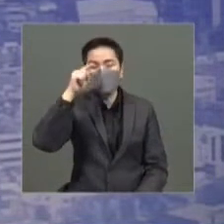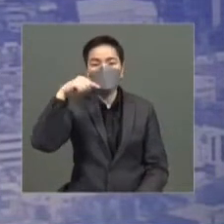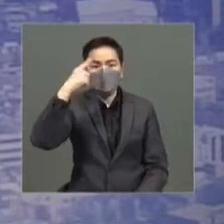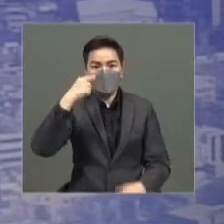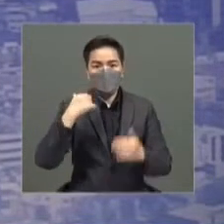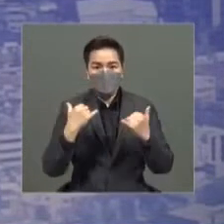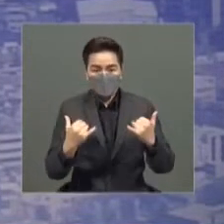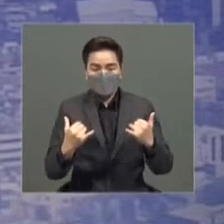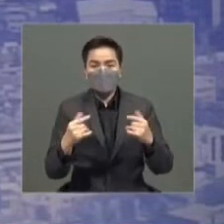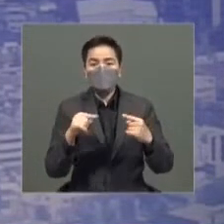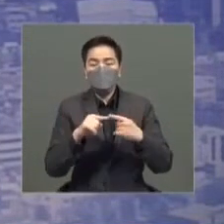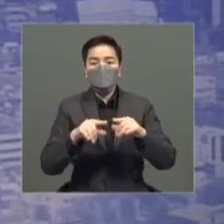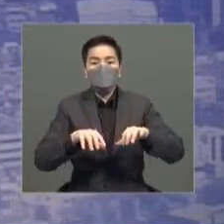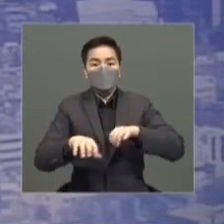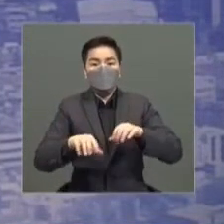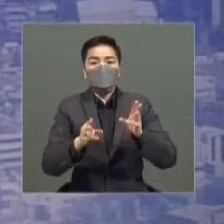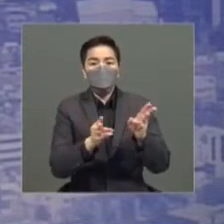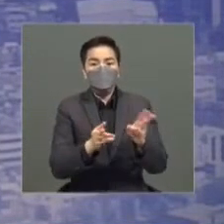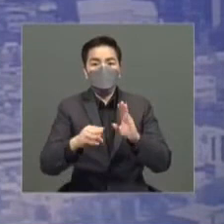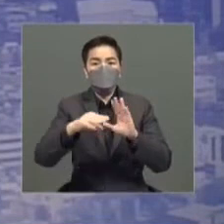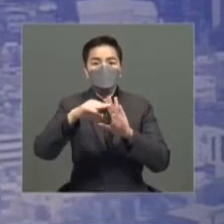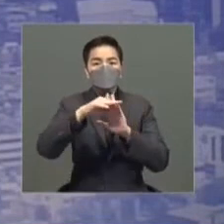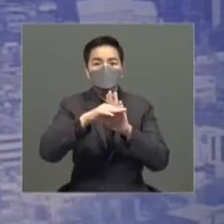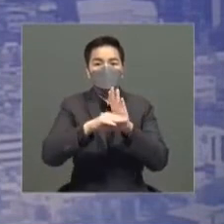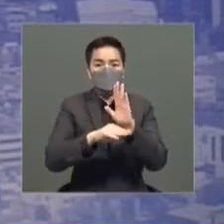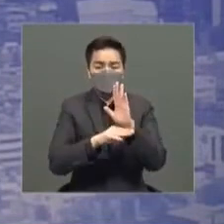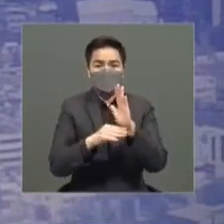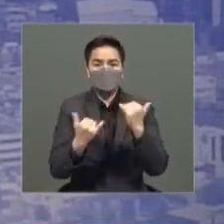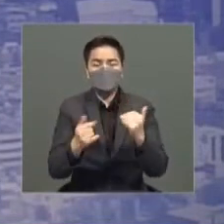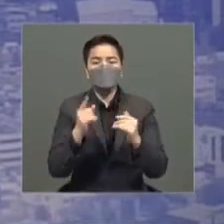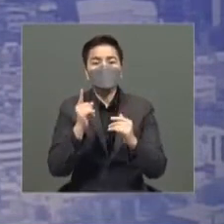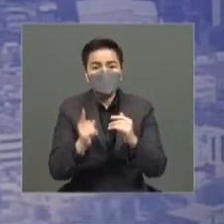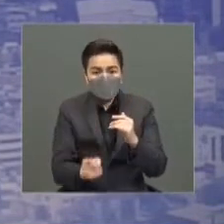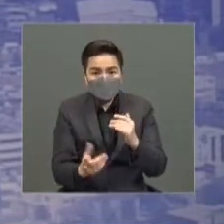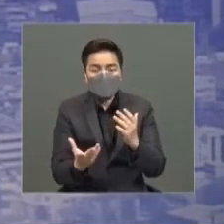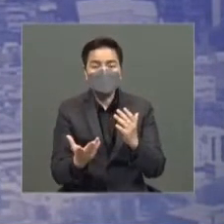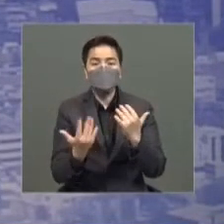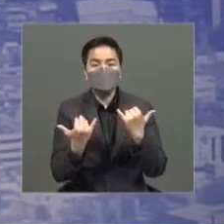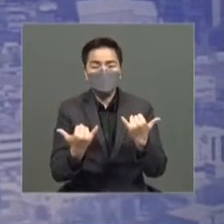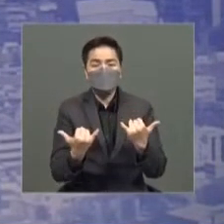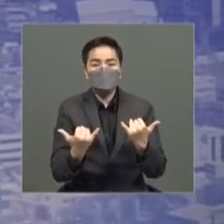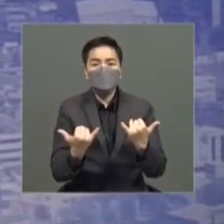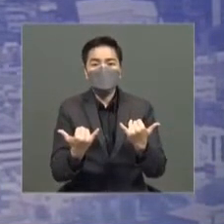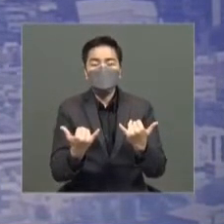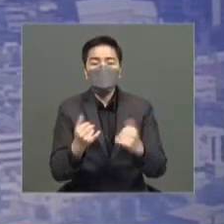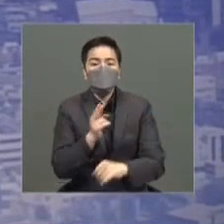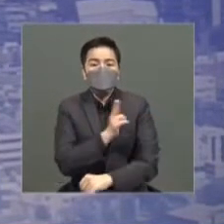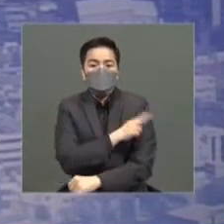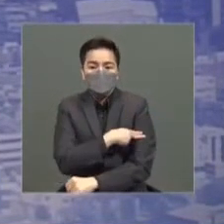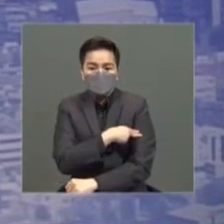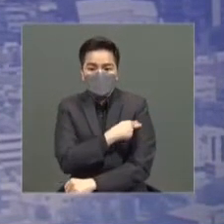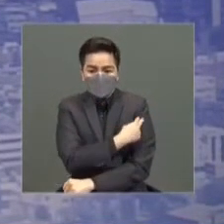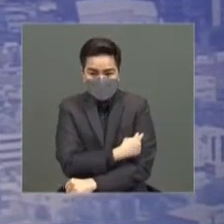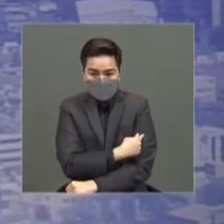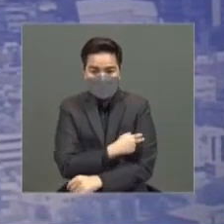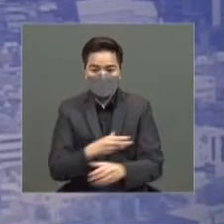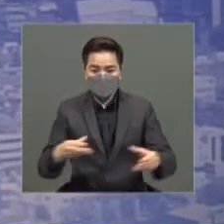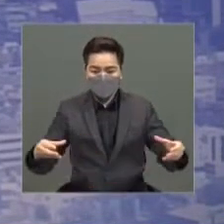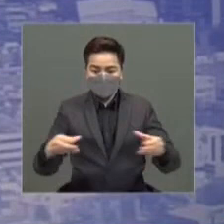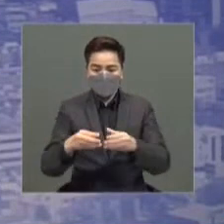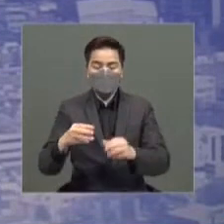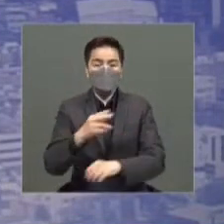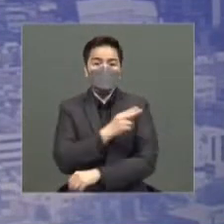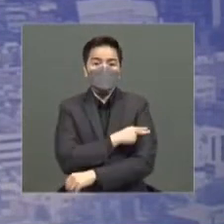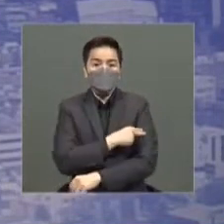คะว่าการจัดมาตรการรองรับเหล่านี้ก็ต้องอยู่ในการที่แพทย์หรือว่าบุคลากรทางการแพท